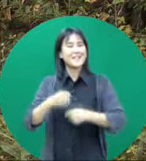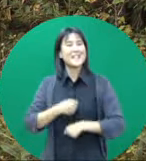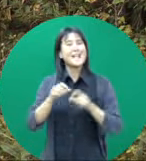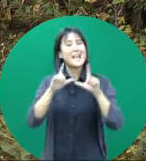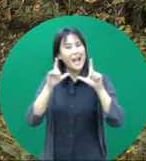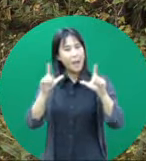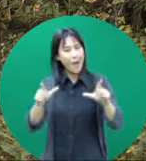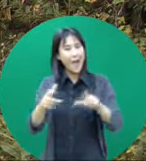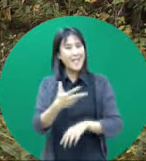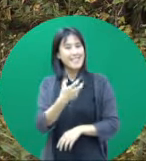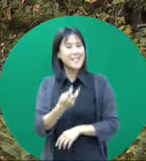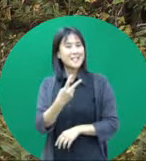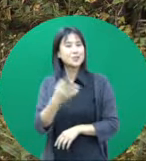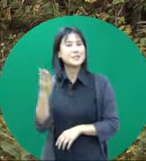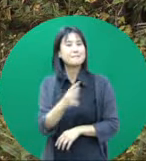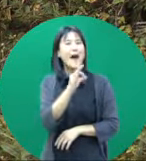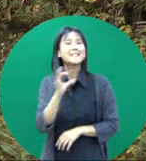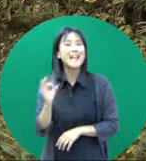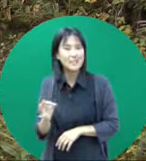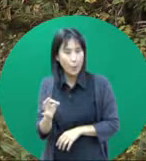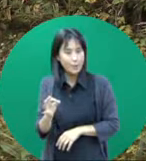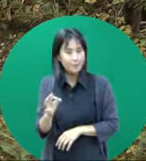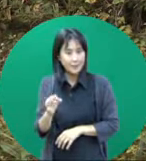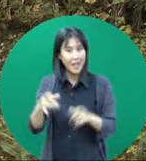50%？ 実は正解は